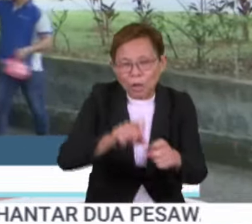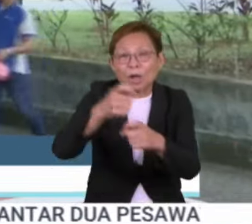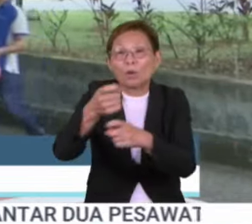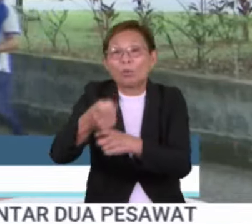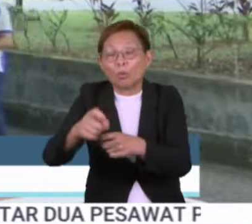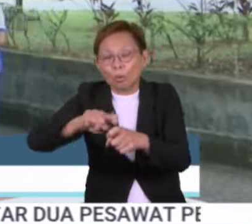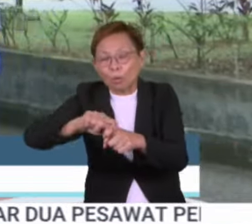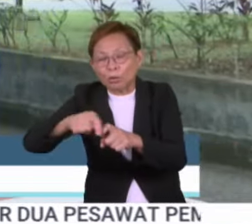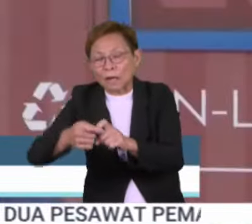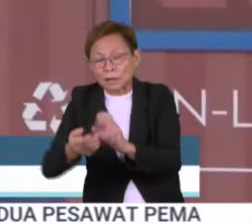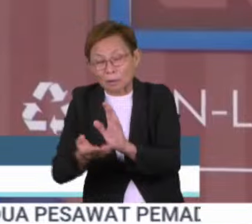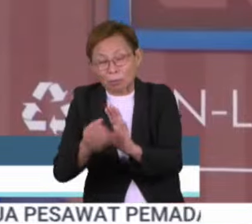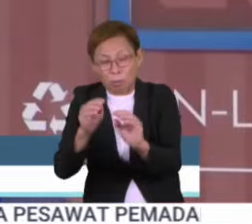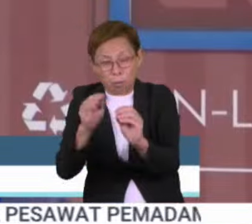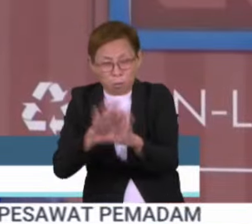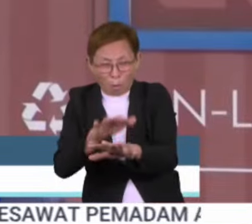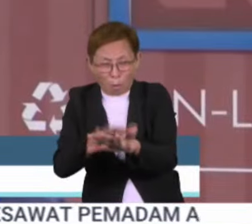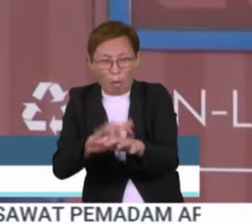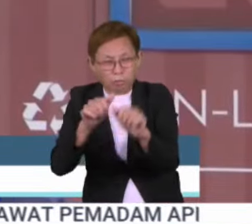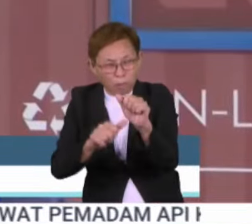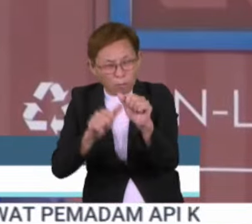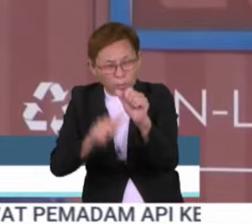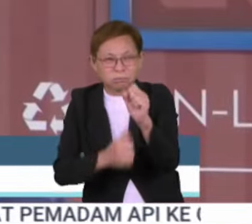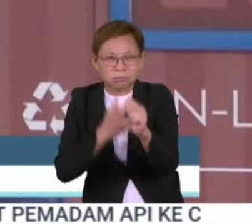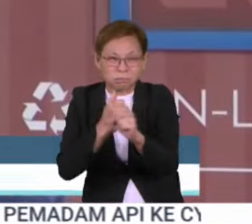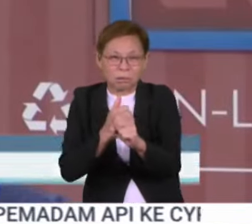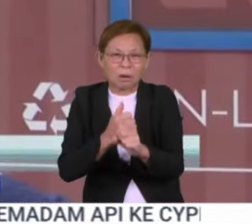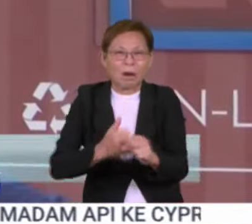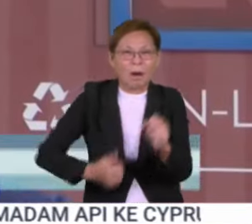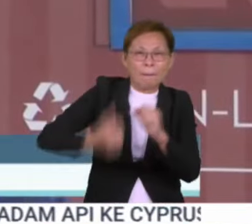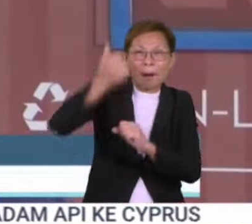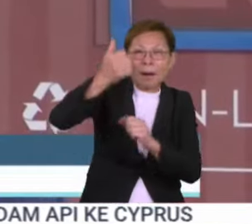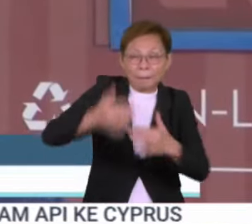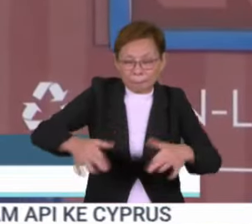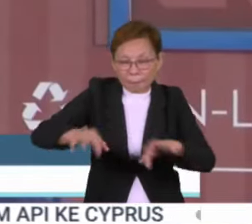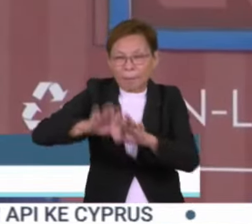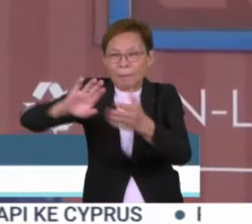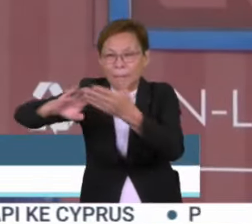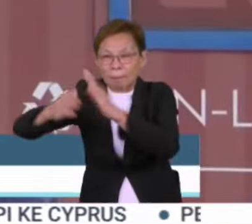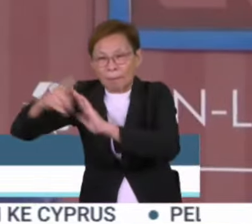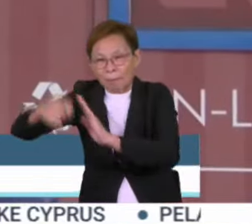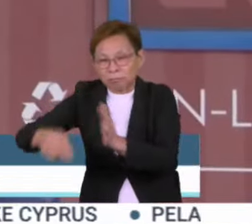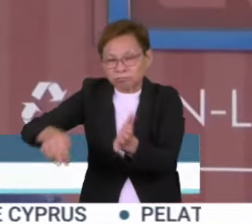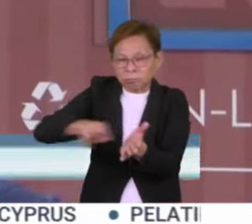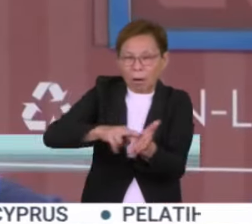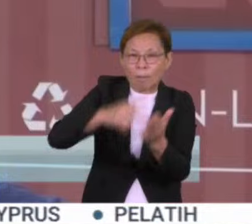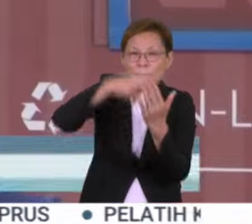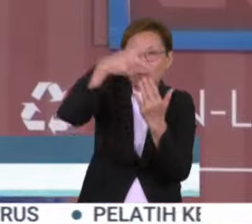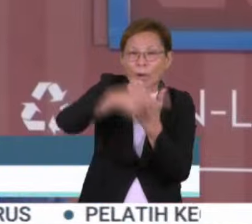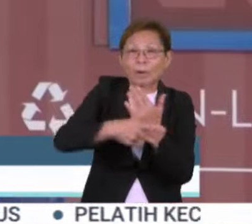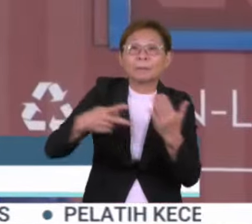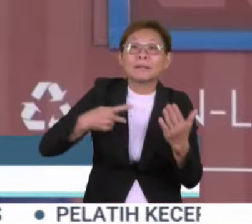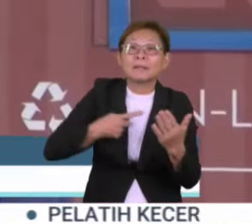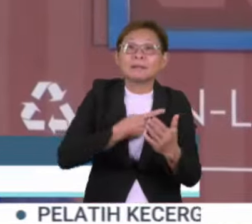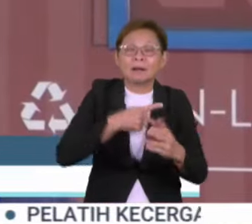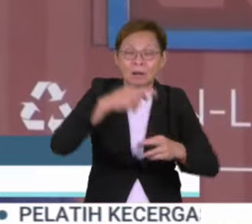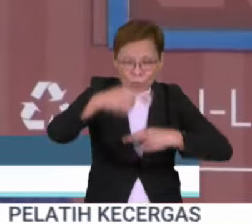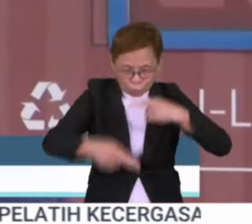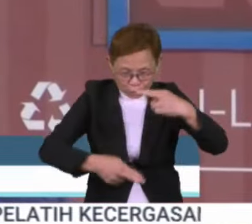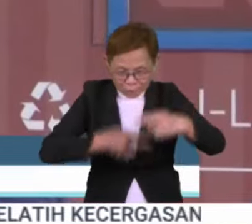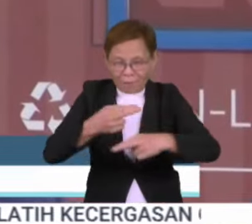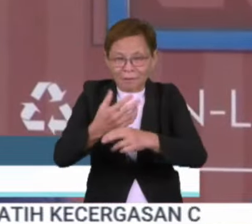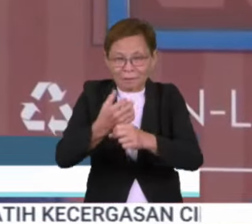saban tahun. Yang paling penting adalah mereka, masyarakat perlu dulu berdaftar dengan program Kitar Recycle yang mana